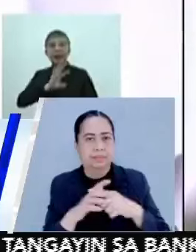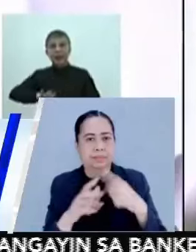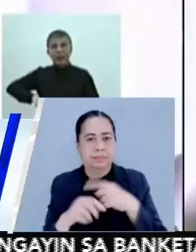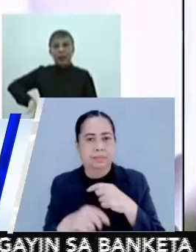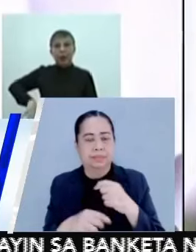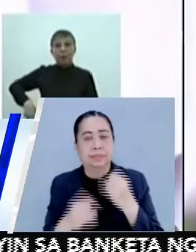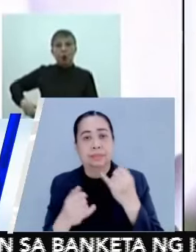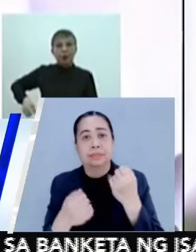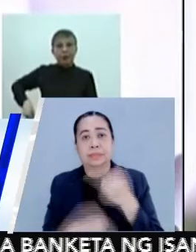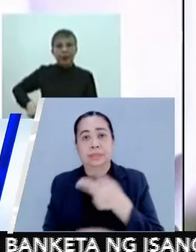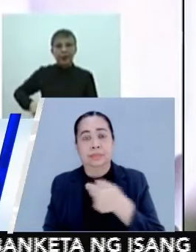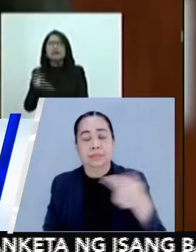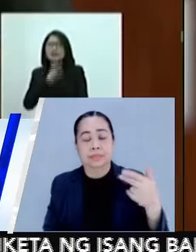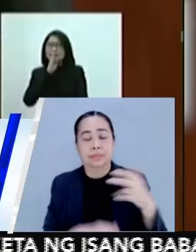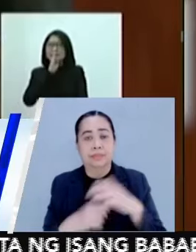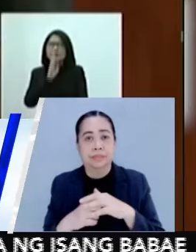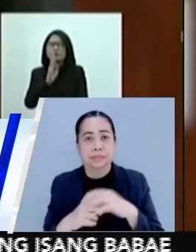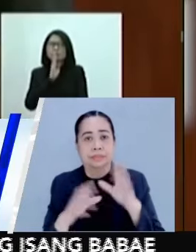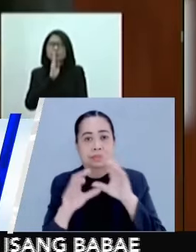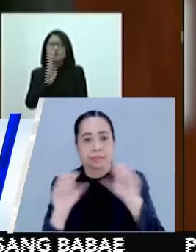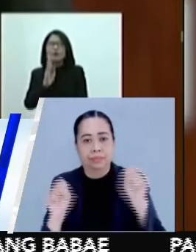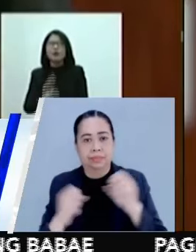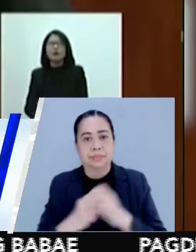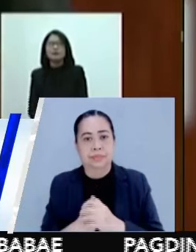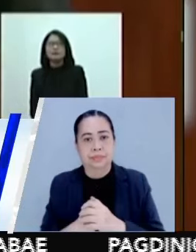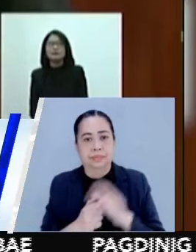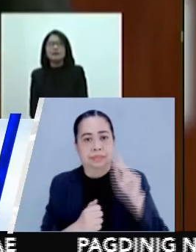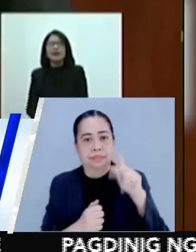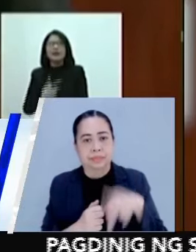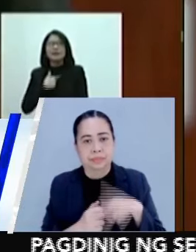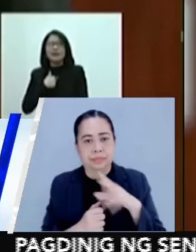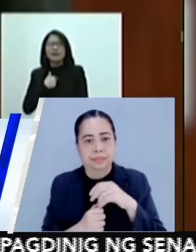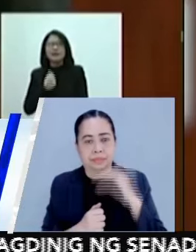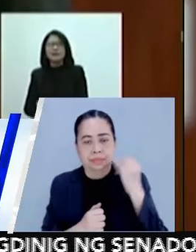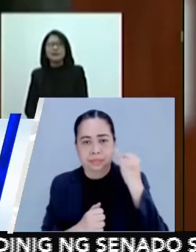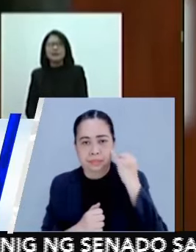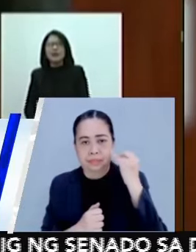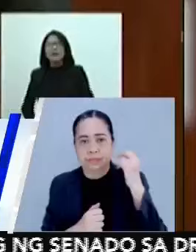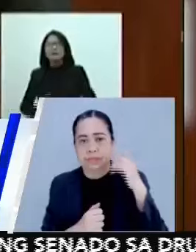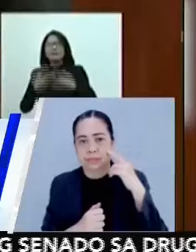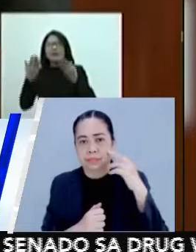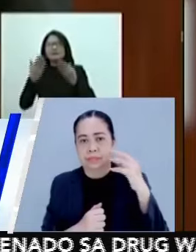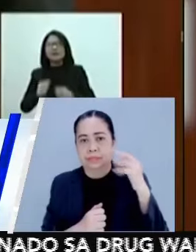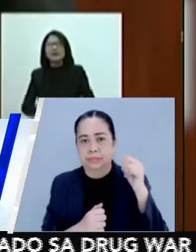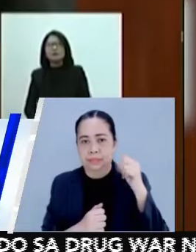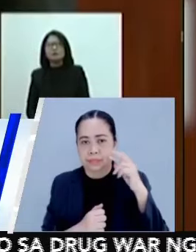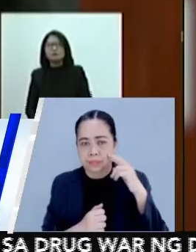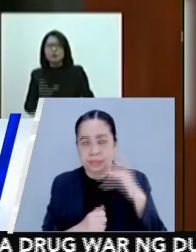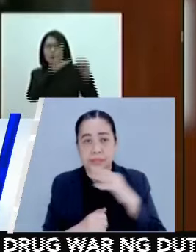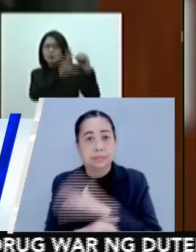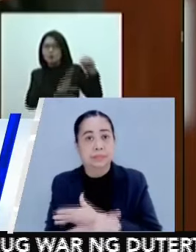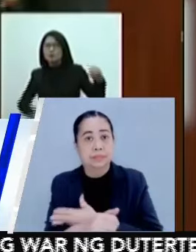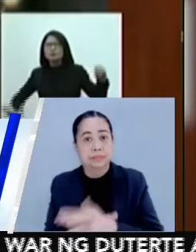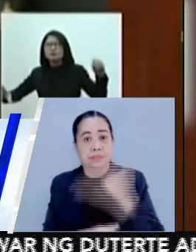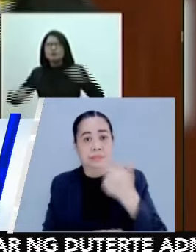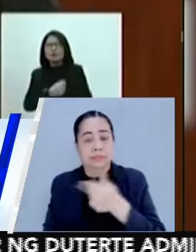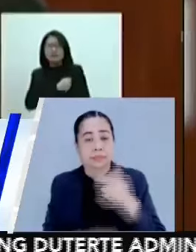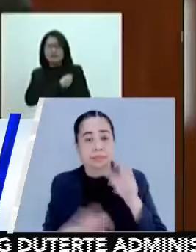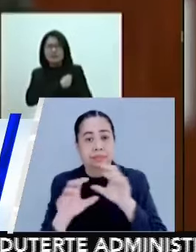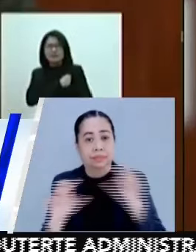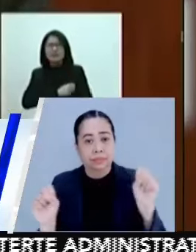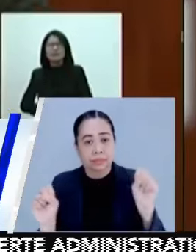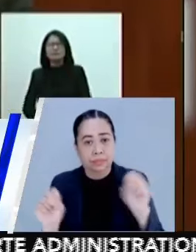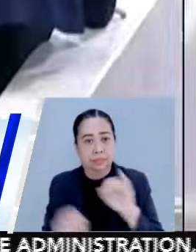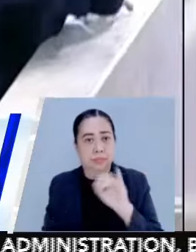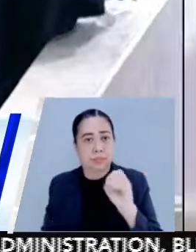President Prabowo Subianto at Vice President Gibran Rakabuming Raka, anak ng dating Indonesian President na si Joko